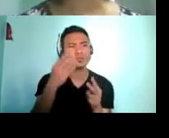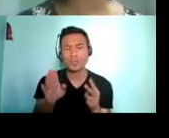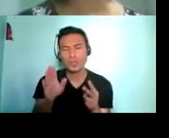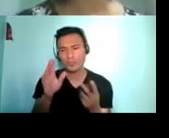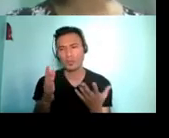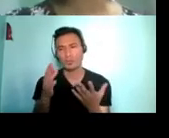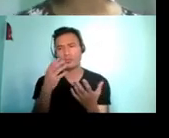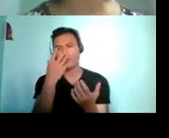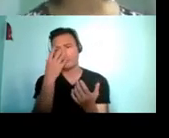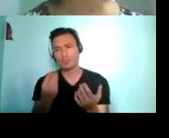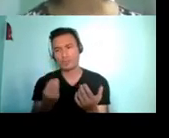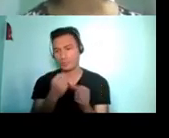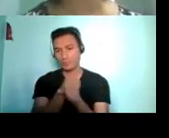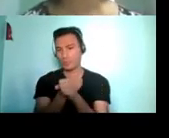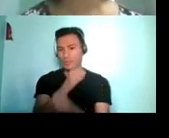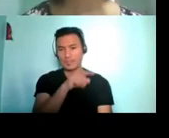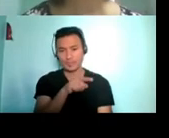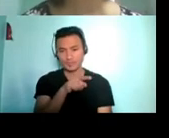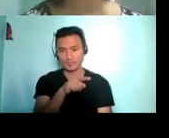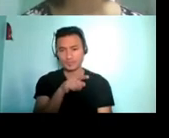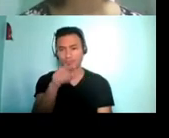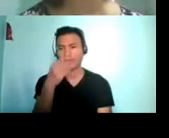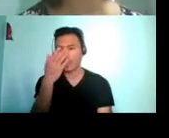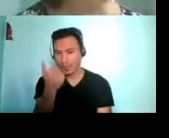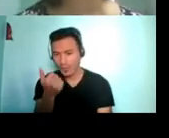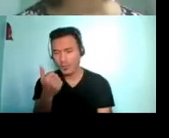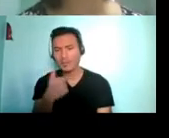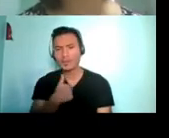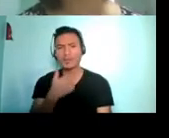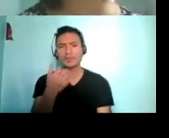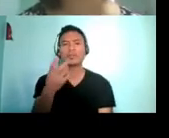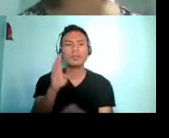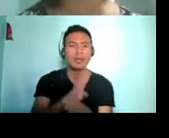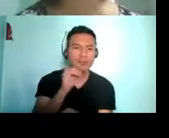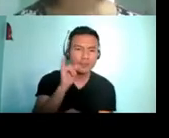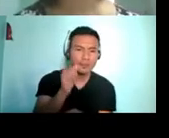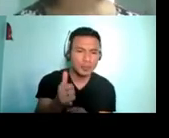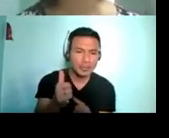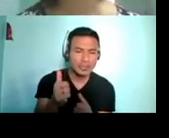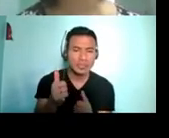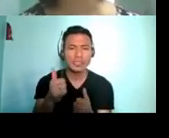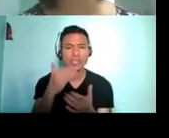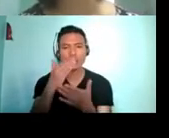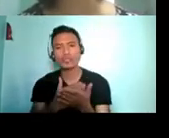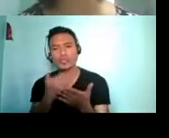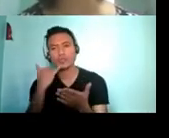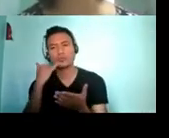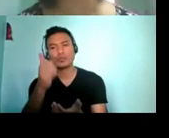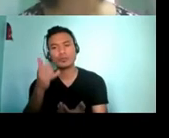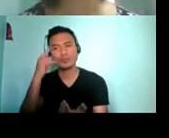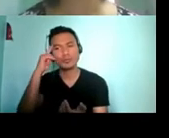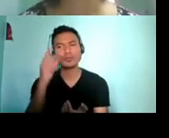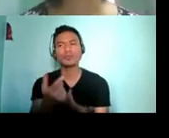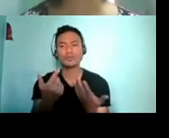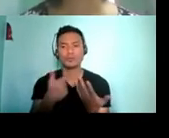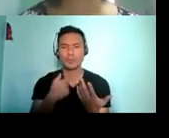ऊ त अप्ठ्यारो जोखिममा छ नि त त्यो व्यक्ति, त्यसकारण उसलाई मैले कति बेला फोन गर्दा, कसरी फोन गर्दा सजिलो हुन्छ, मैले